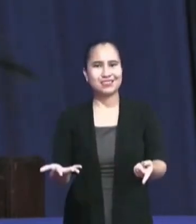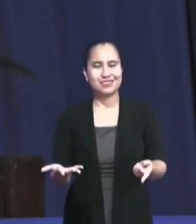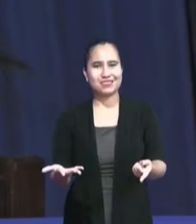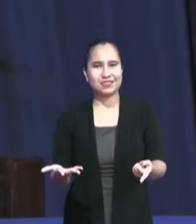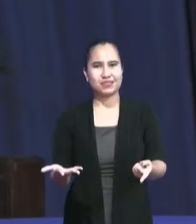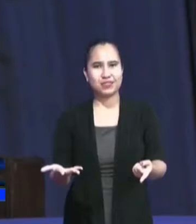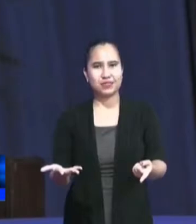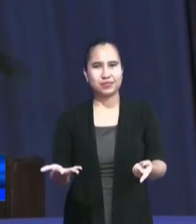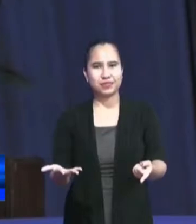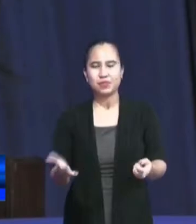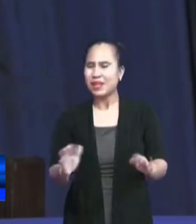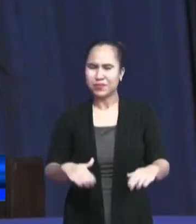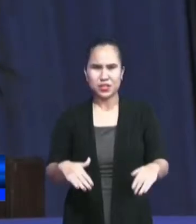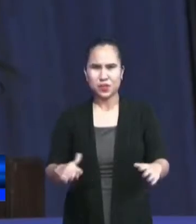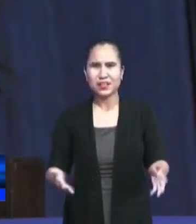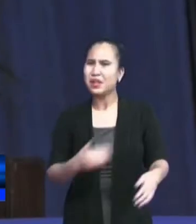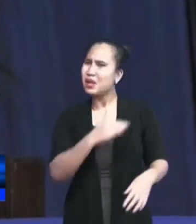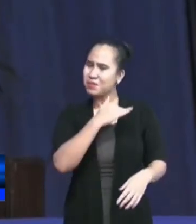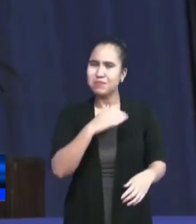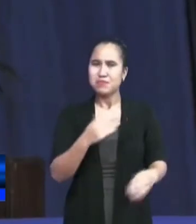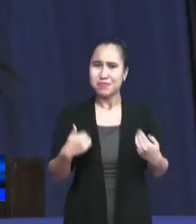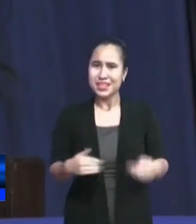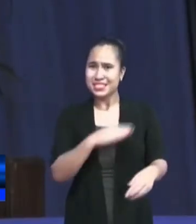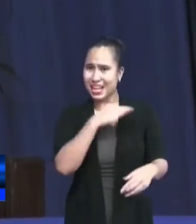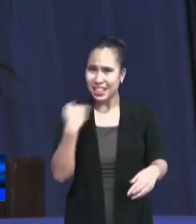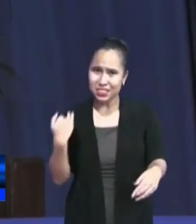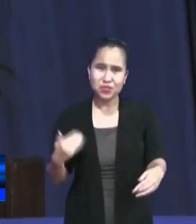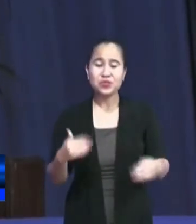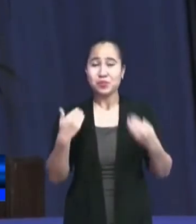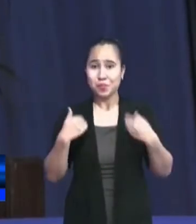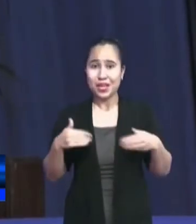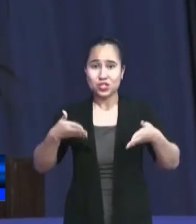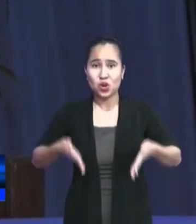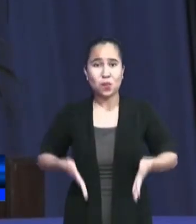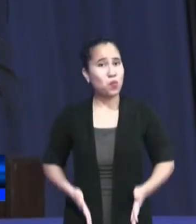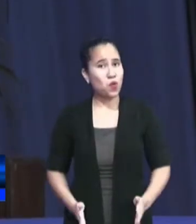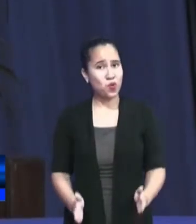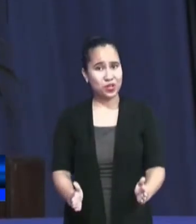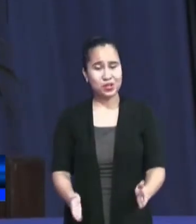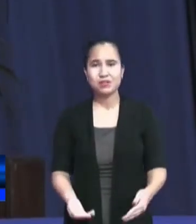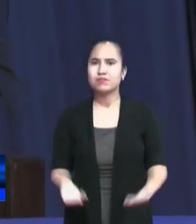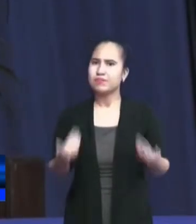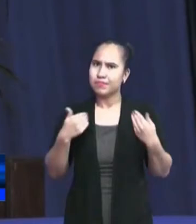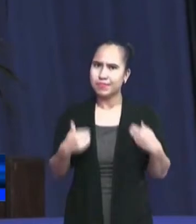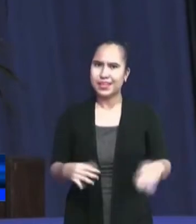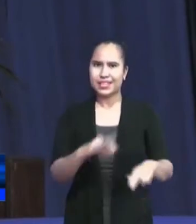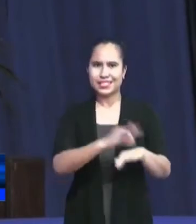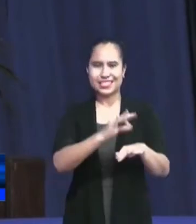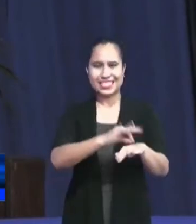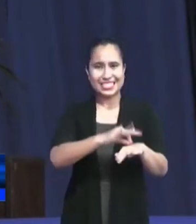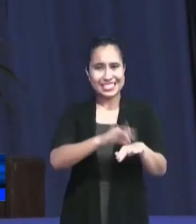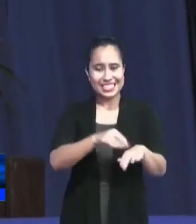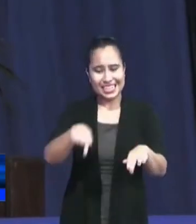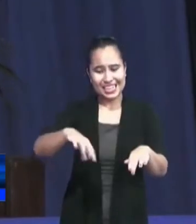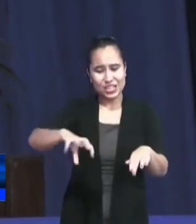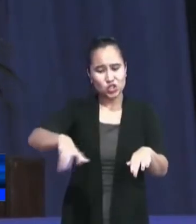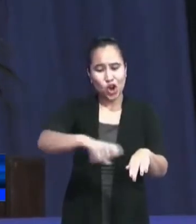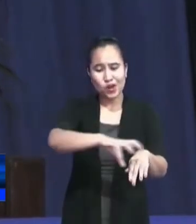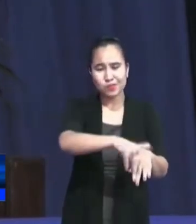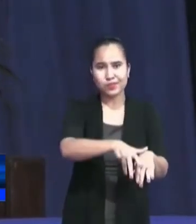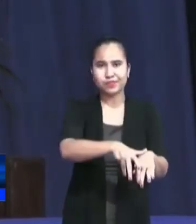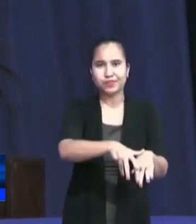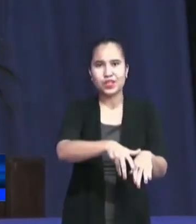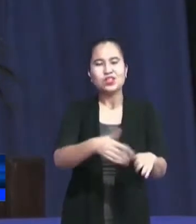is. Mensen gaan dood, mensen worden geboren, mensen worden ziek in die gemeenschappen. Dus het is